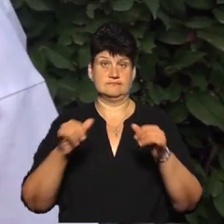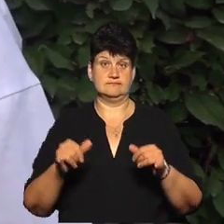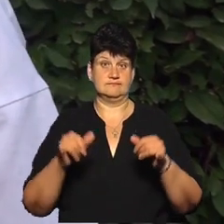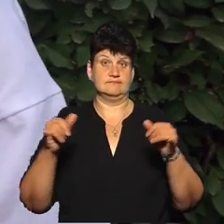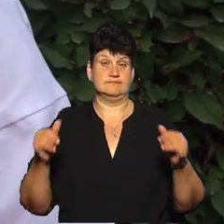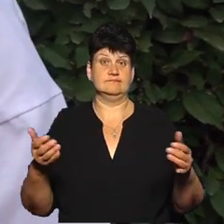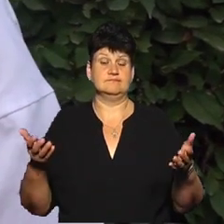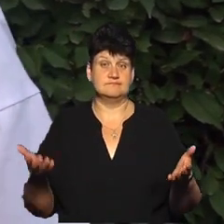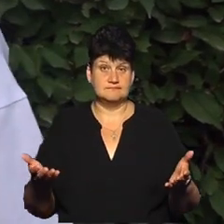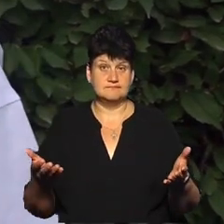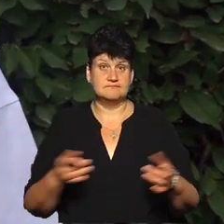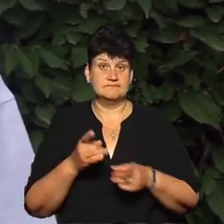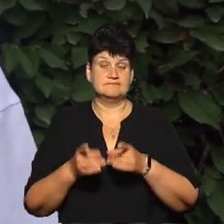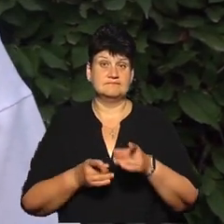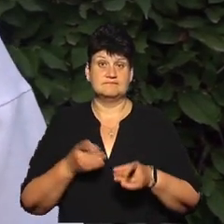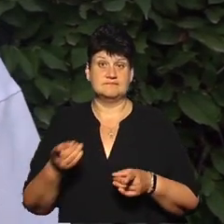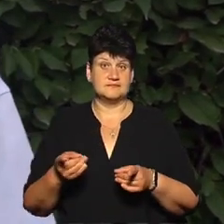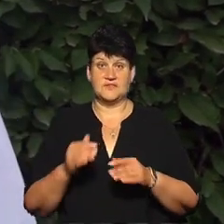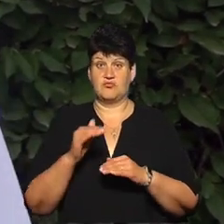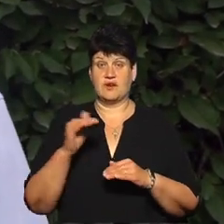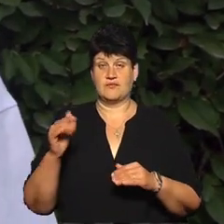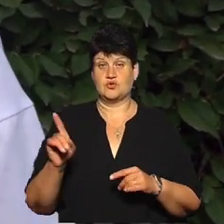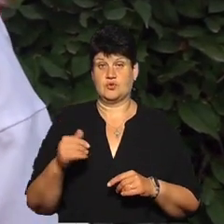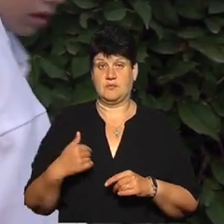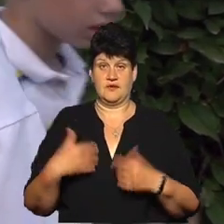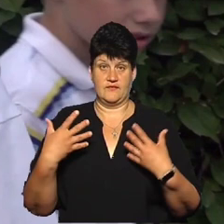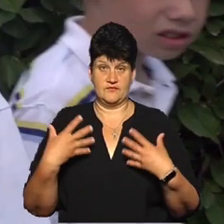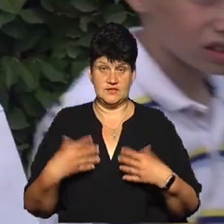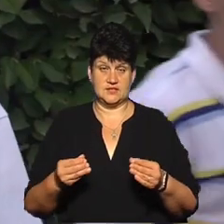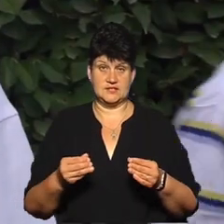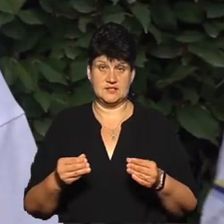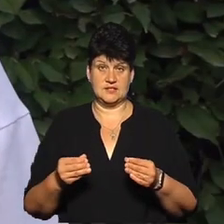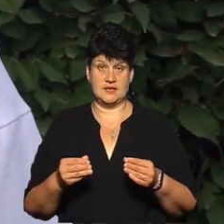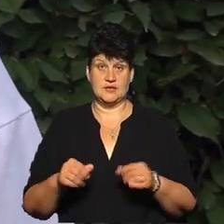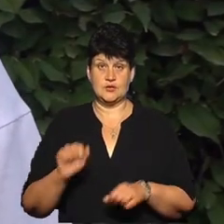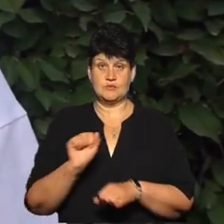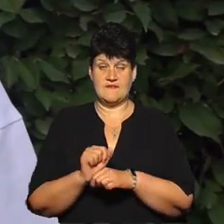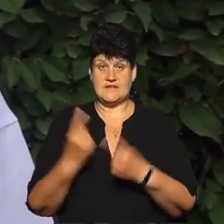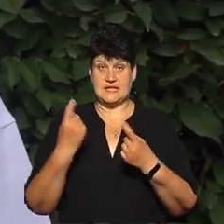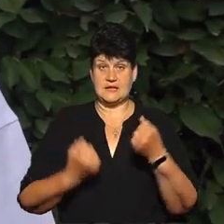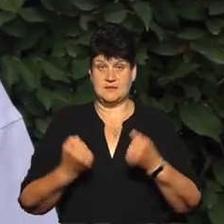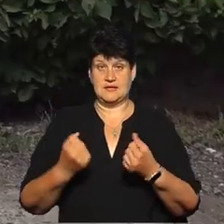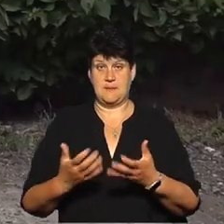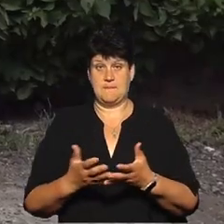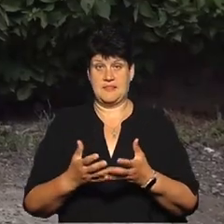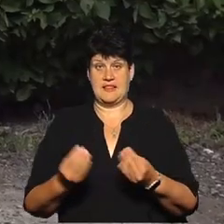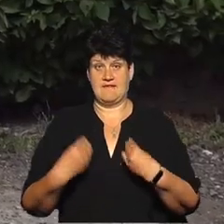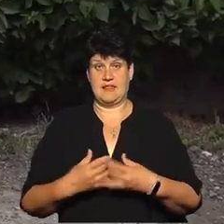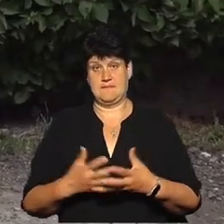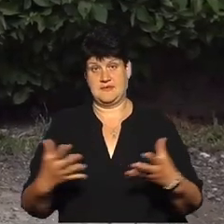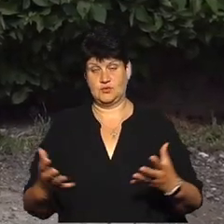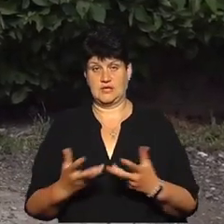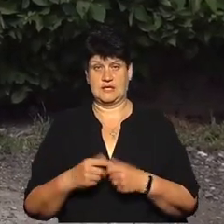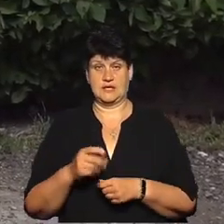все підвищилось в рівень, що ми вже навіть поміняли великі машини і нам давали більшу кількість грошей. Один